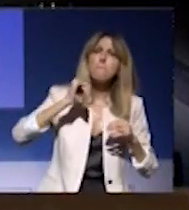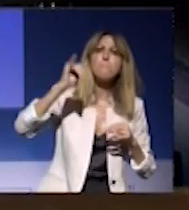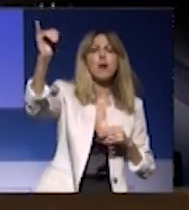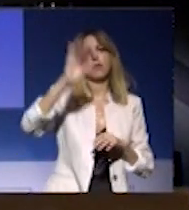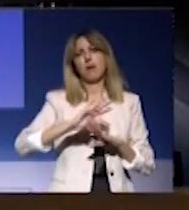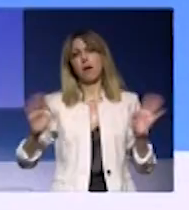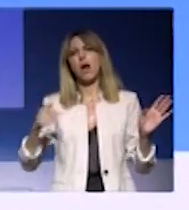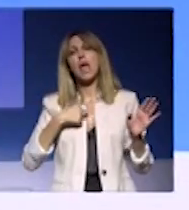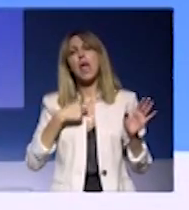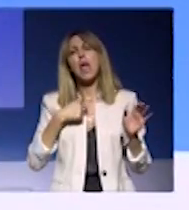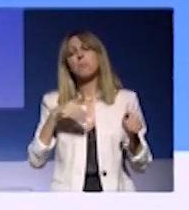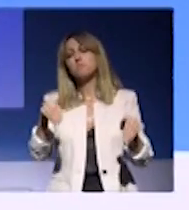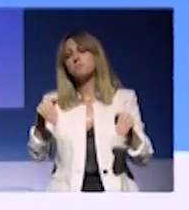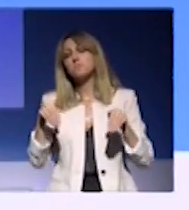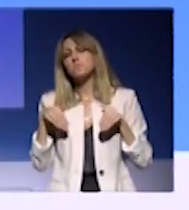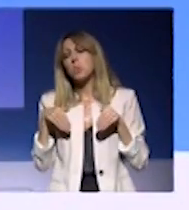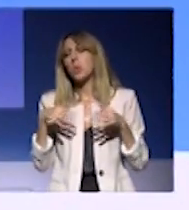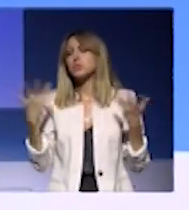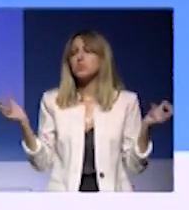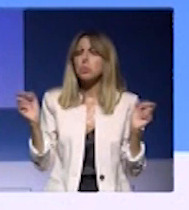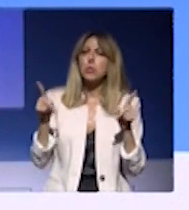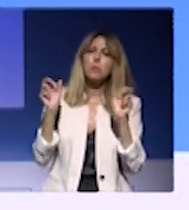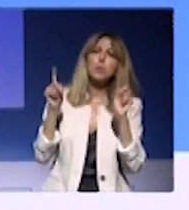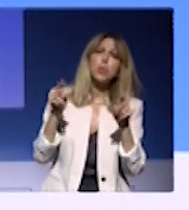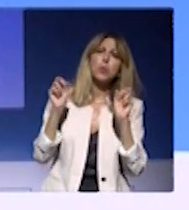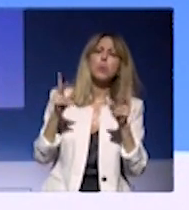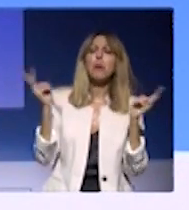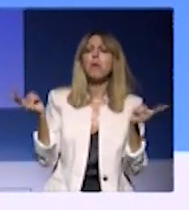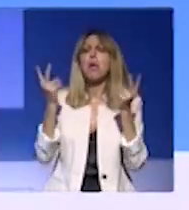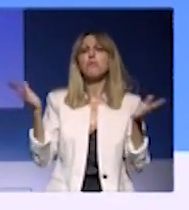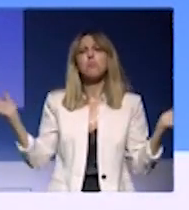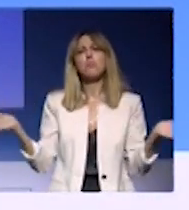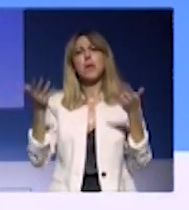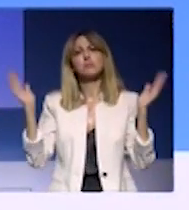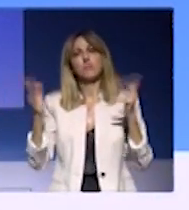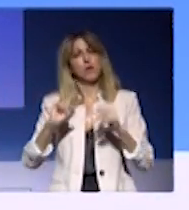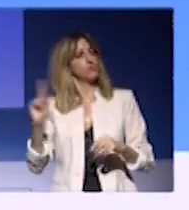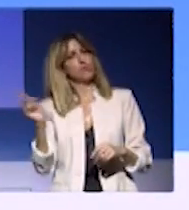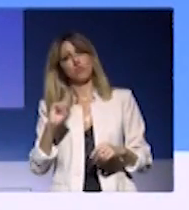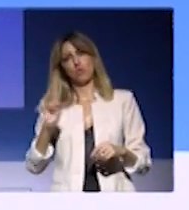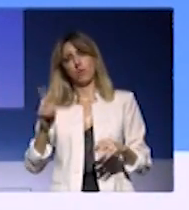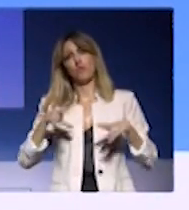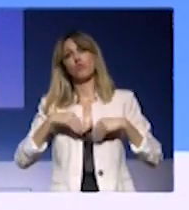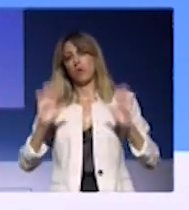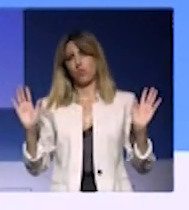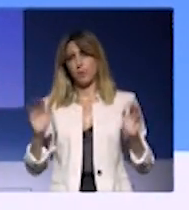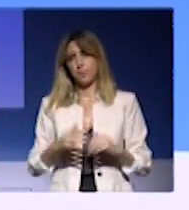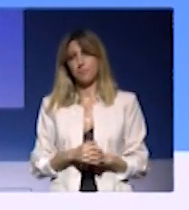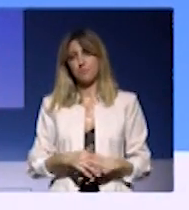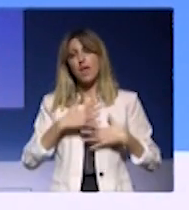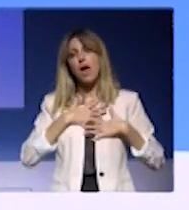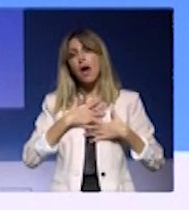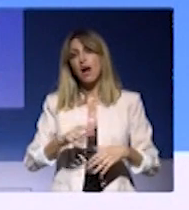με τίποτα λιγότερο. Είχα την ευκαιρία, αγαπητέ Αχιλλέα,